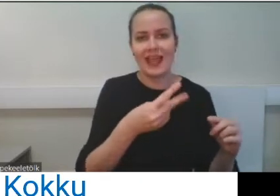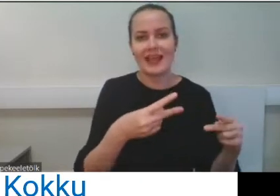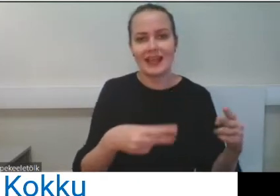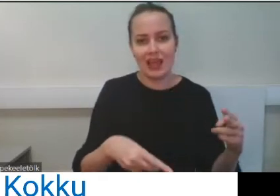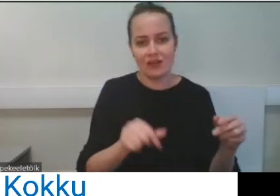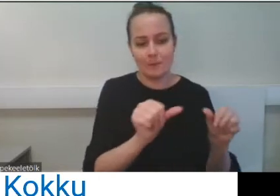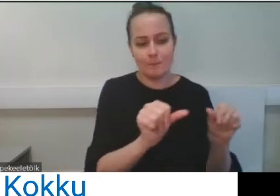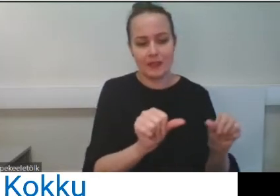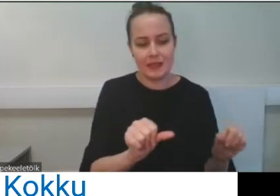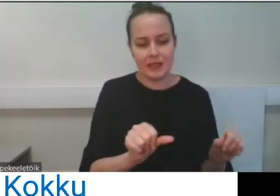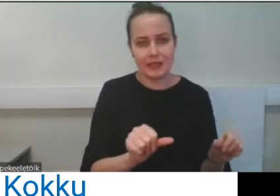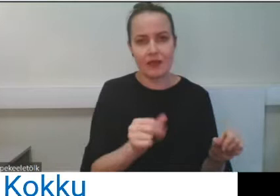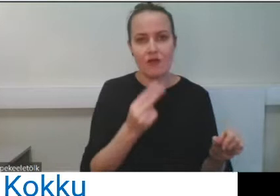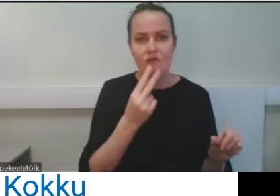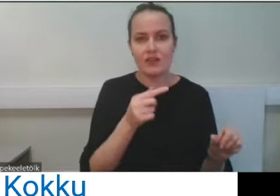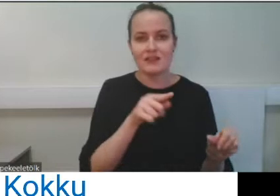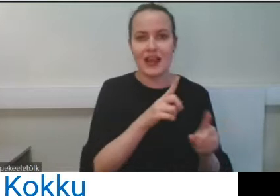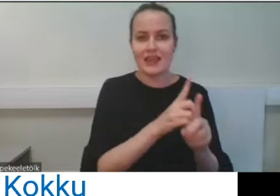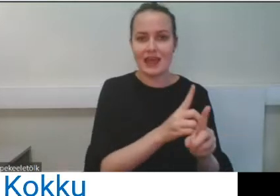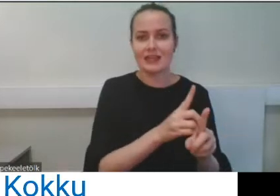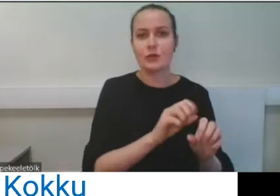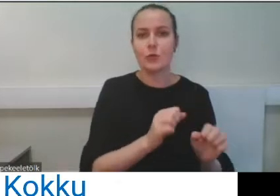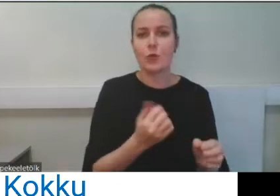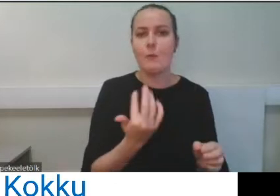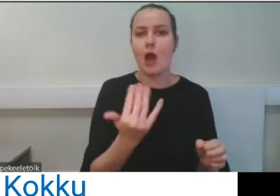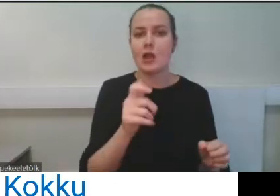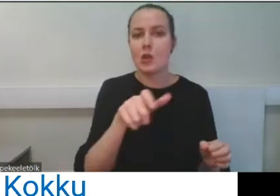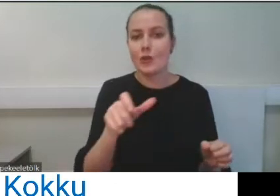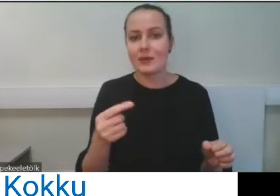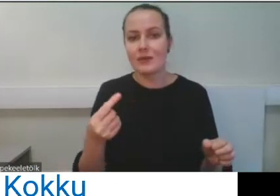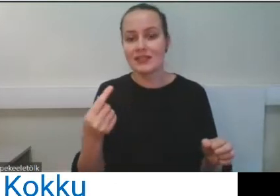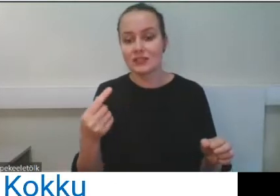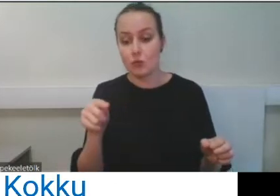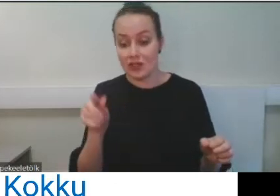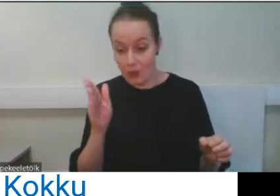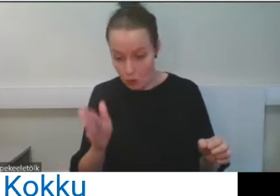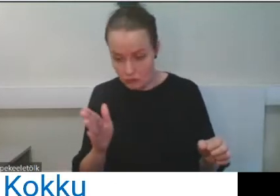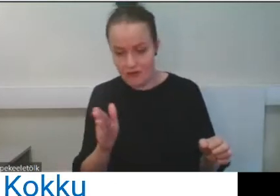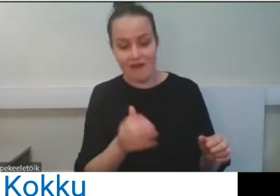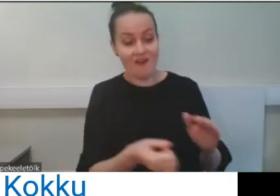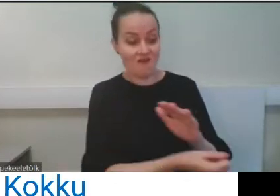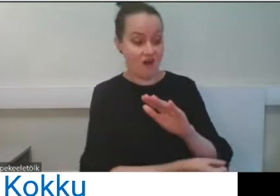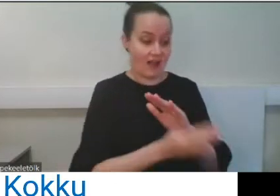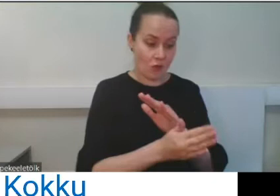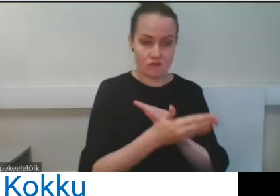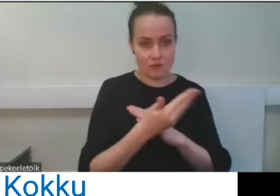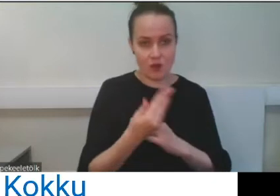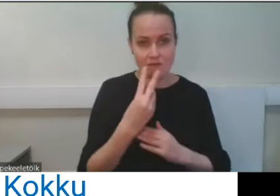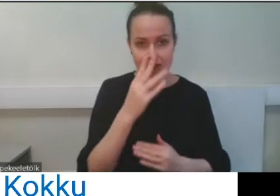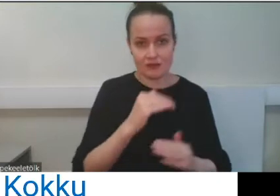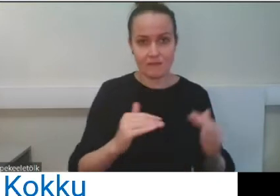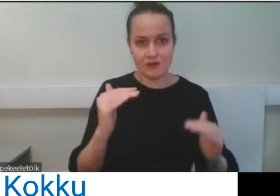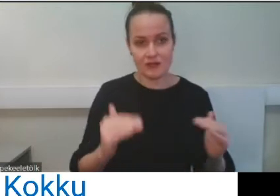määr, mis peegeldab sellist sissetulekut ebavõrdset jaotust, absoluutse vaesuse